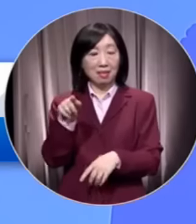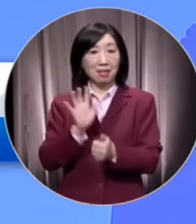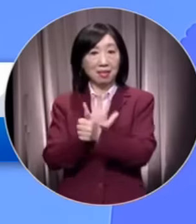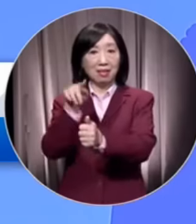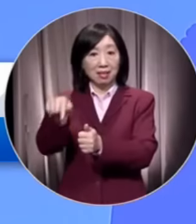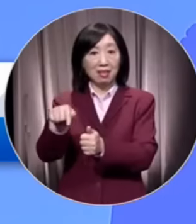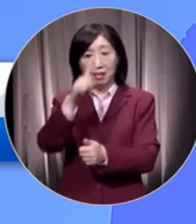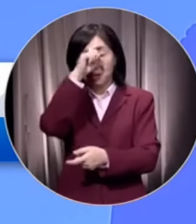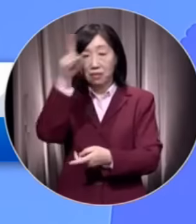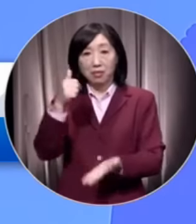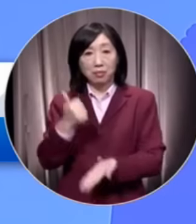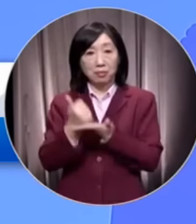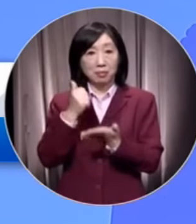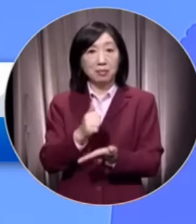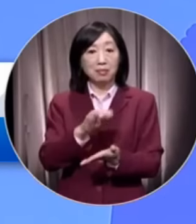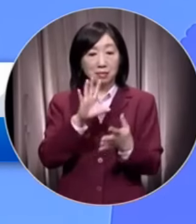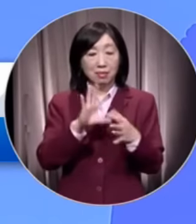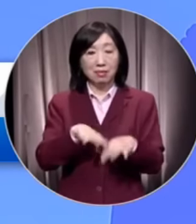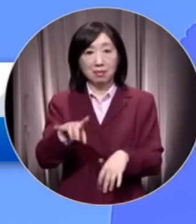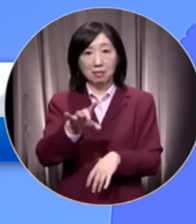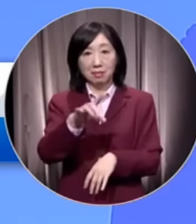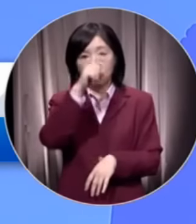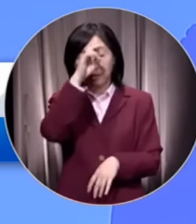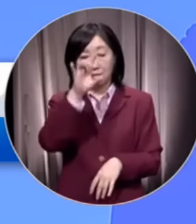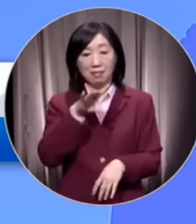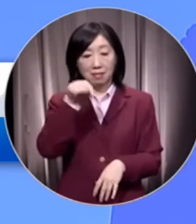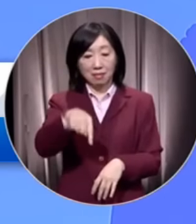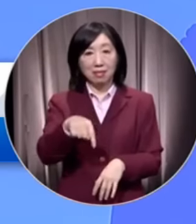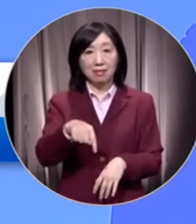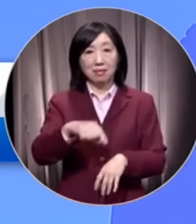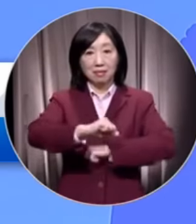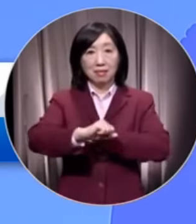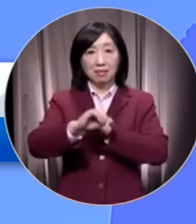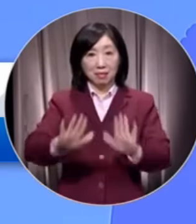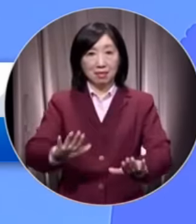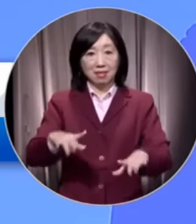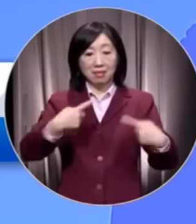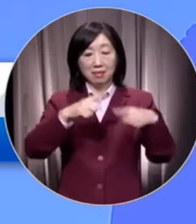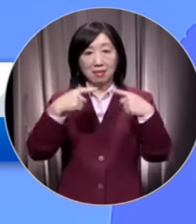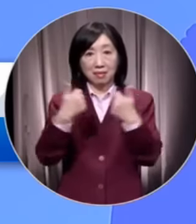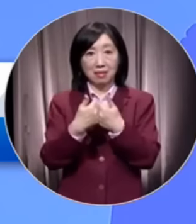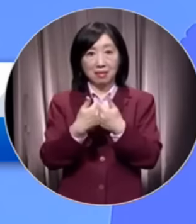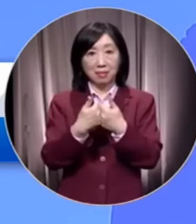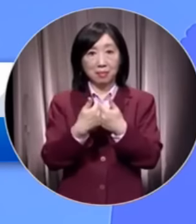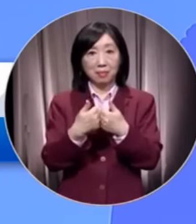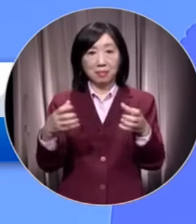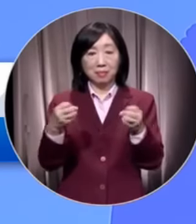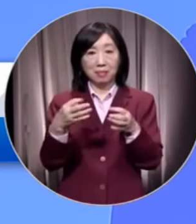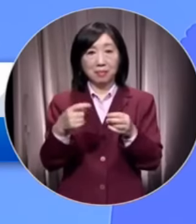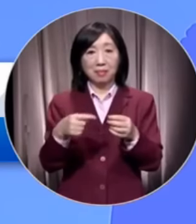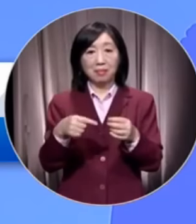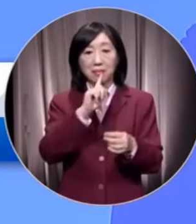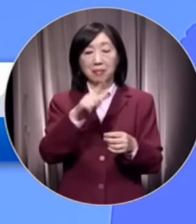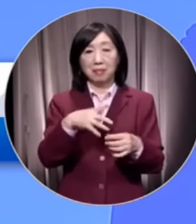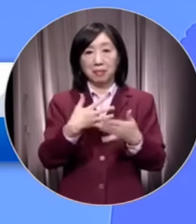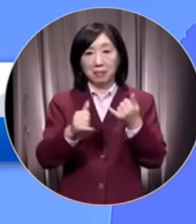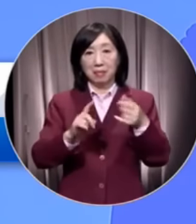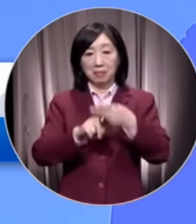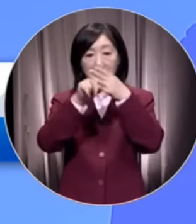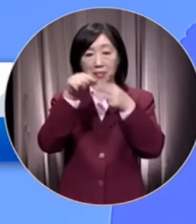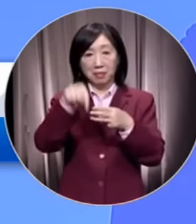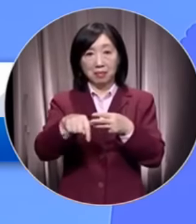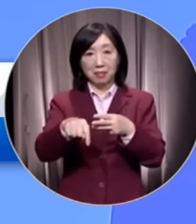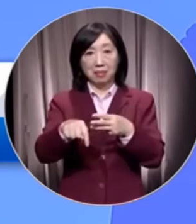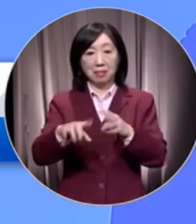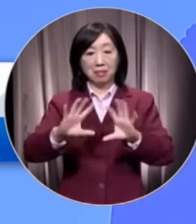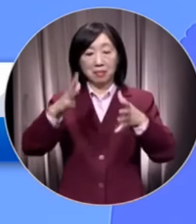他能够当选，所以希望透过这个场合来谈到我们真正的民主，大家关心的